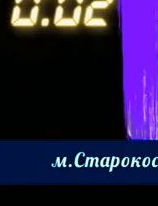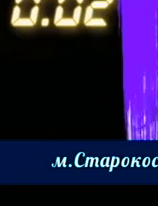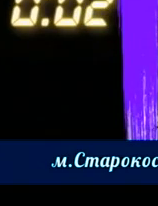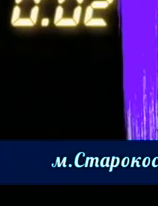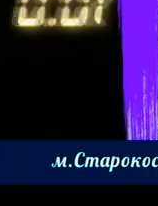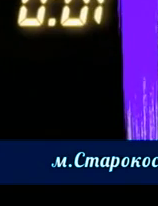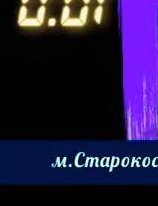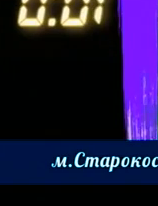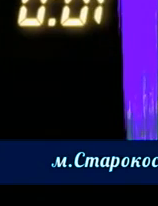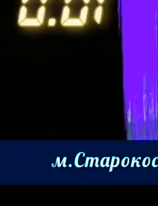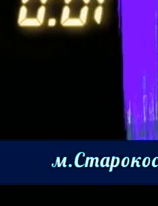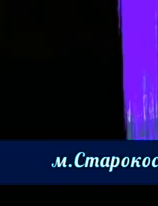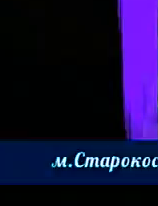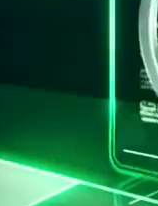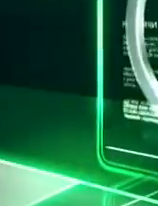Музика